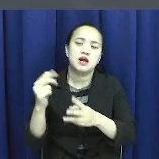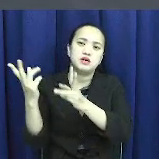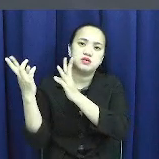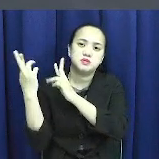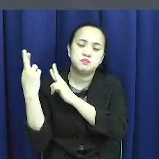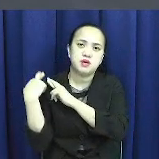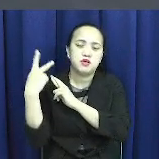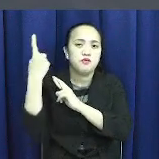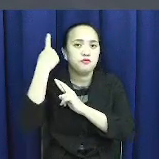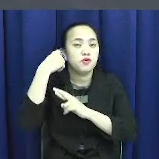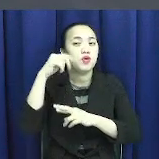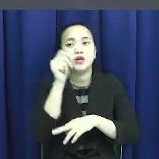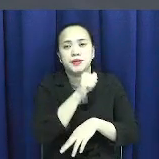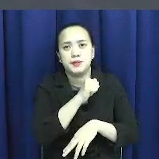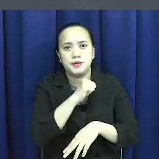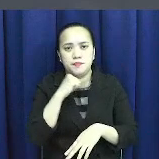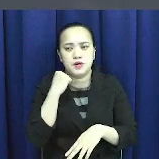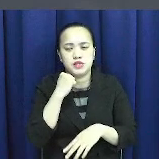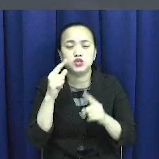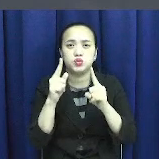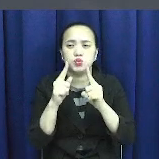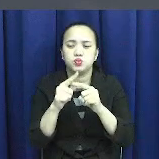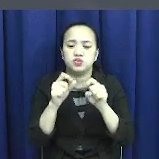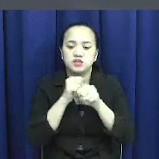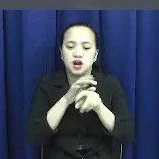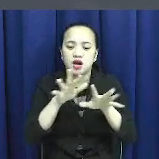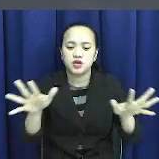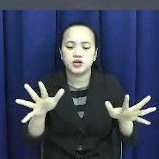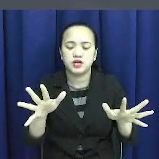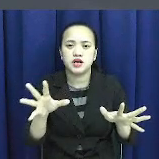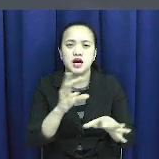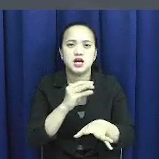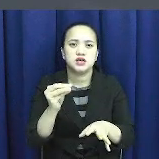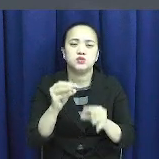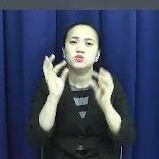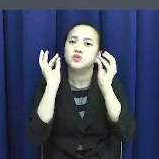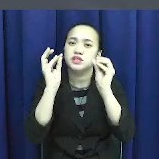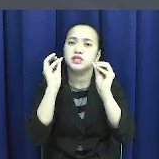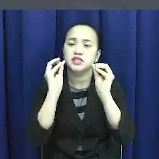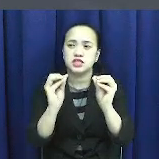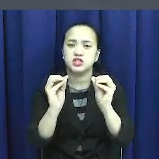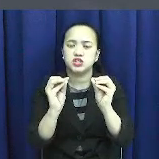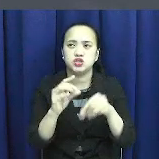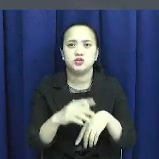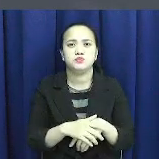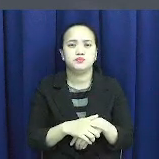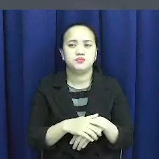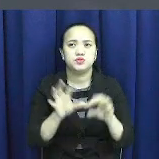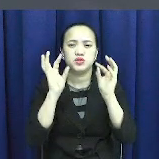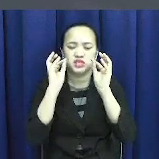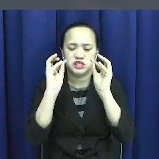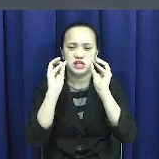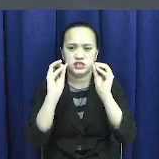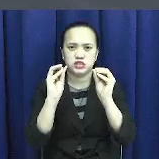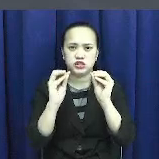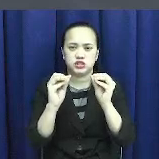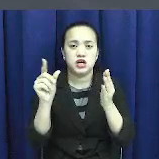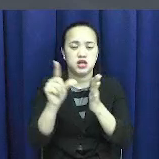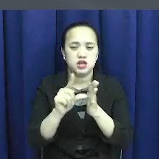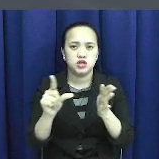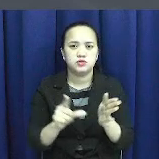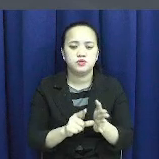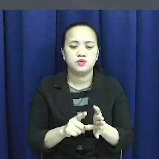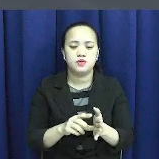mga tao na ipalaganap o ituro sa kanila, i-remind sila about the law. At isa pong paraan ng kanilang